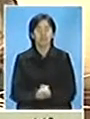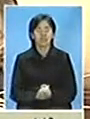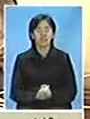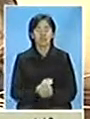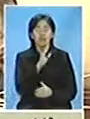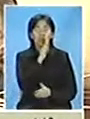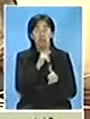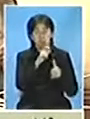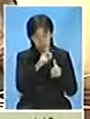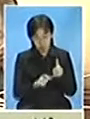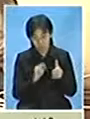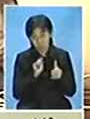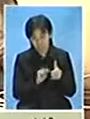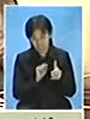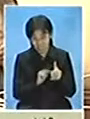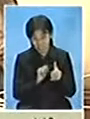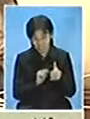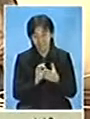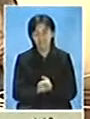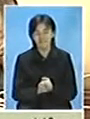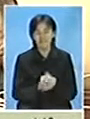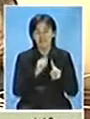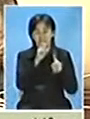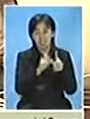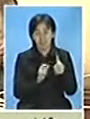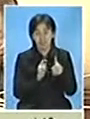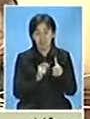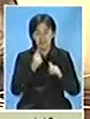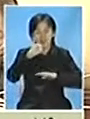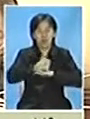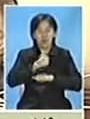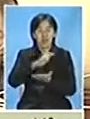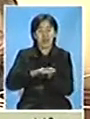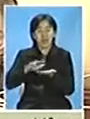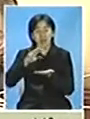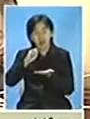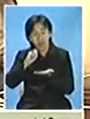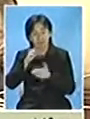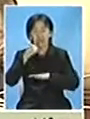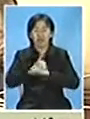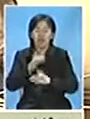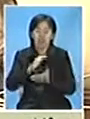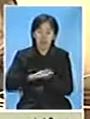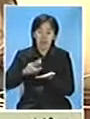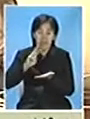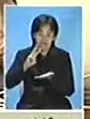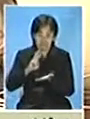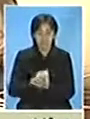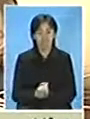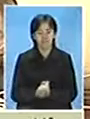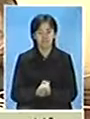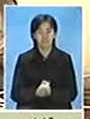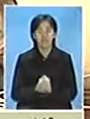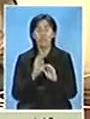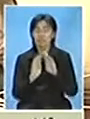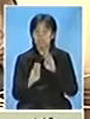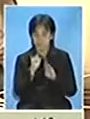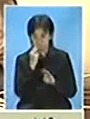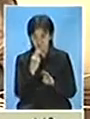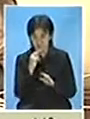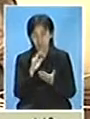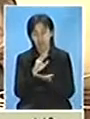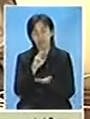นี้เป็นมันจะเป็นคณบดีนะฮะคณบดีถ้าเปลี่ยนนะครับเปลี่ยนเนี่ย มาตร